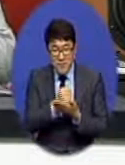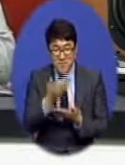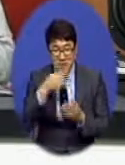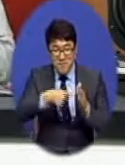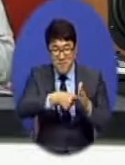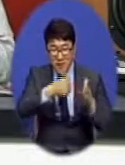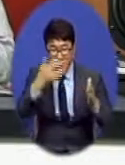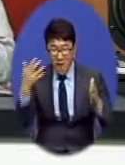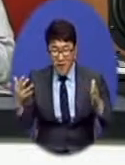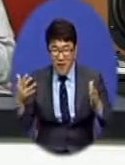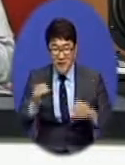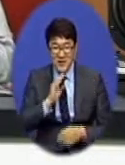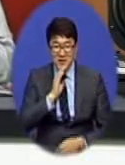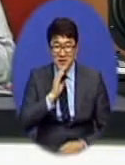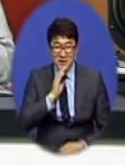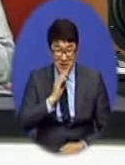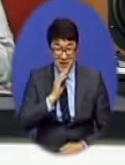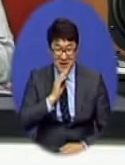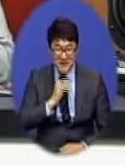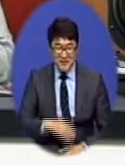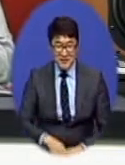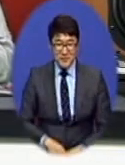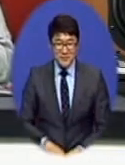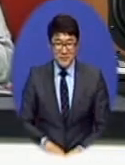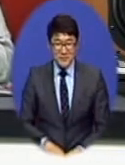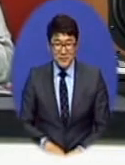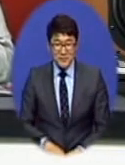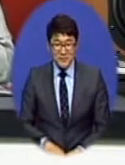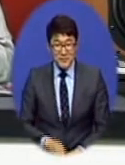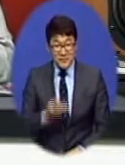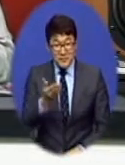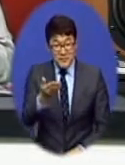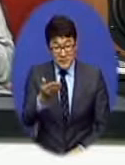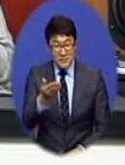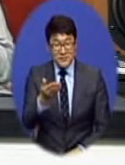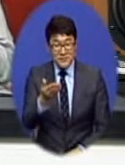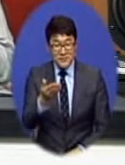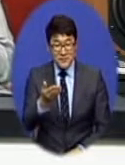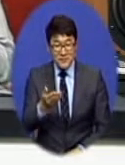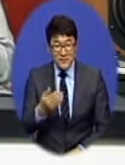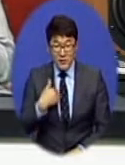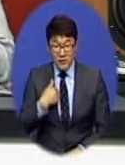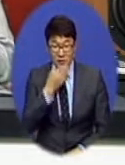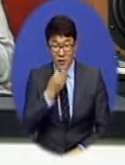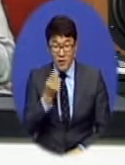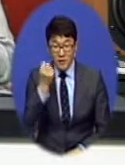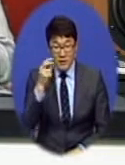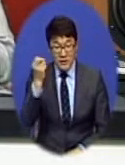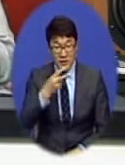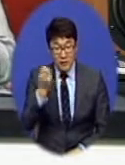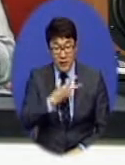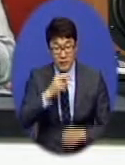그렇죠, 비빔밥에. 먹는 네. 게 역시 최고예요. 기억에 남는 거. 저기, 조한 형님. 네. 저희 복지TV 어떻게